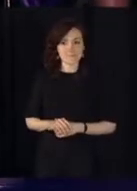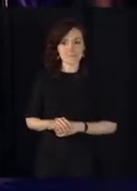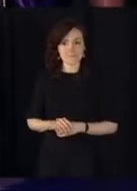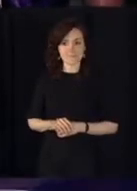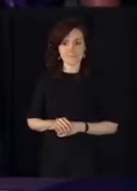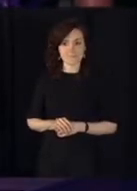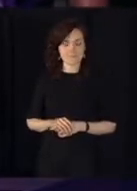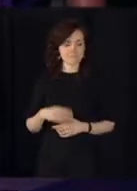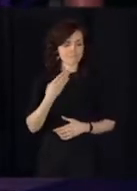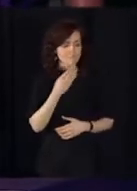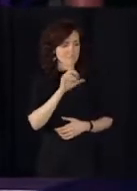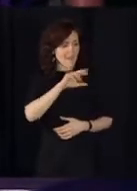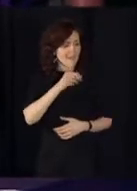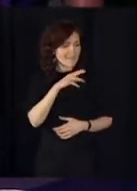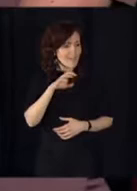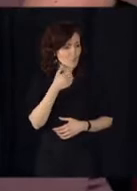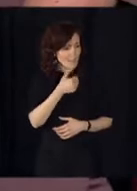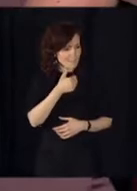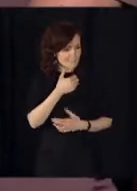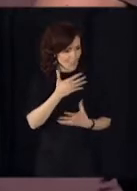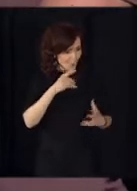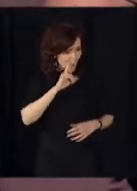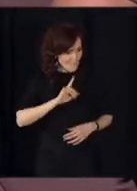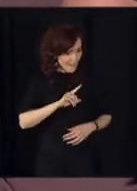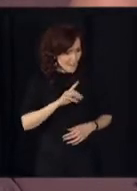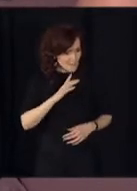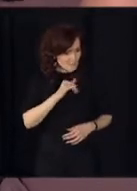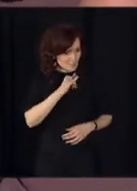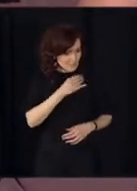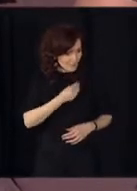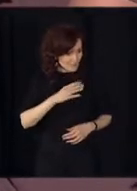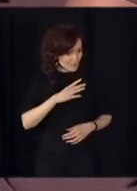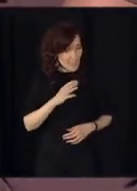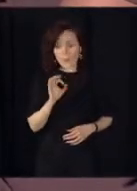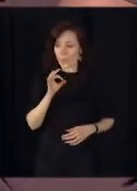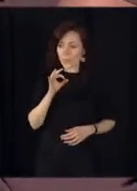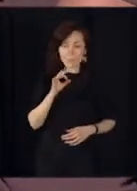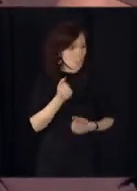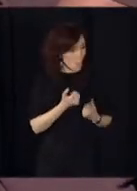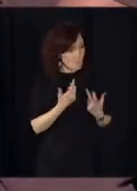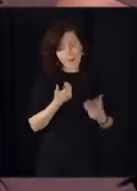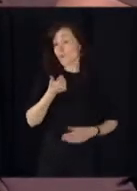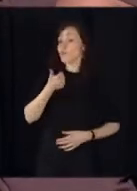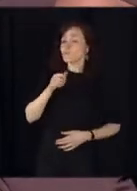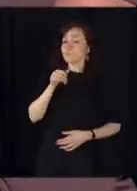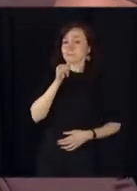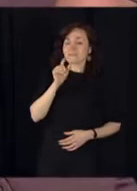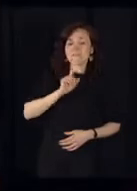Marianne, est-ce que tu es grand-mère, toi? Oui. Combien de petits-enfants? Une petite fille